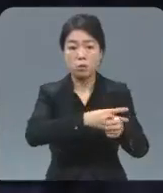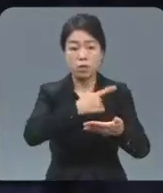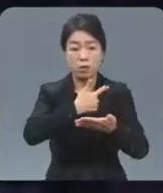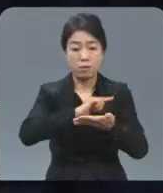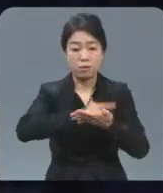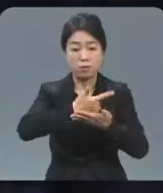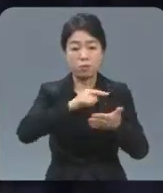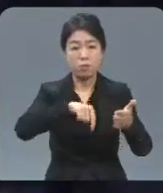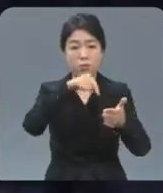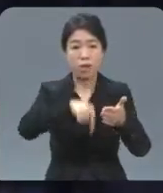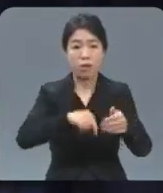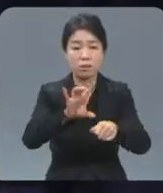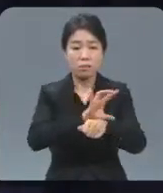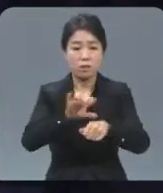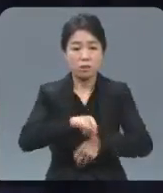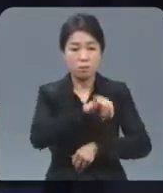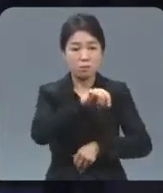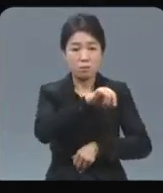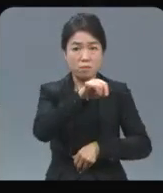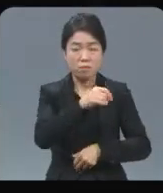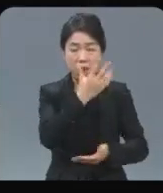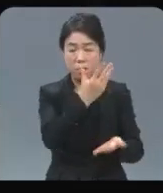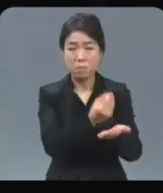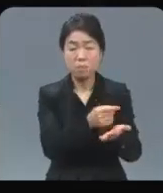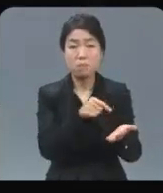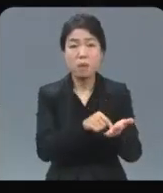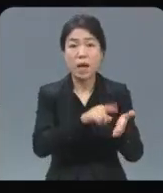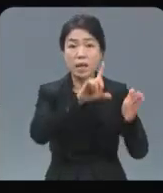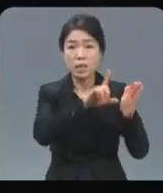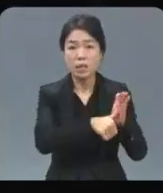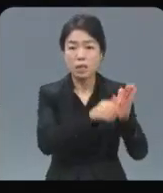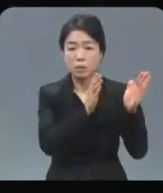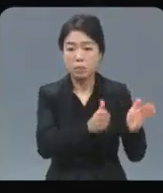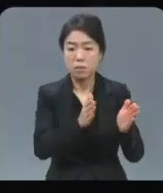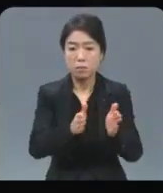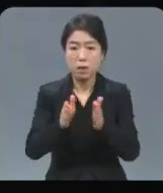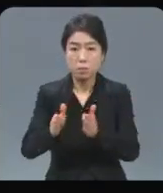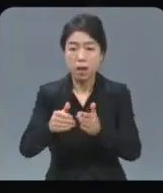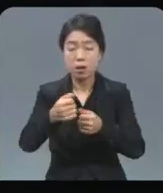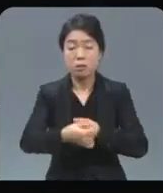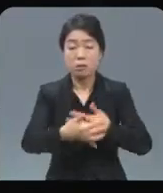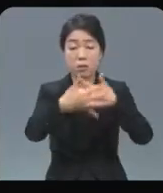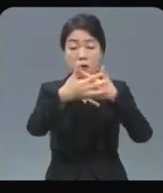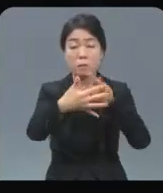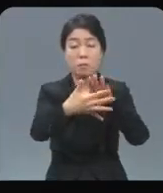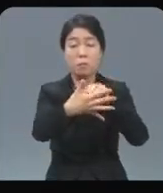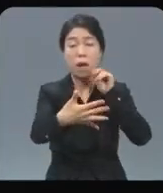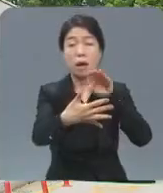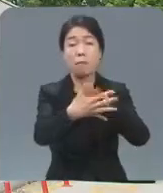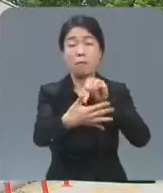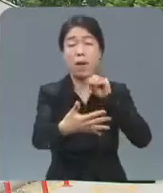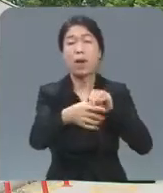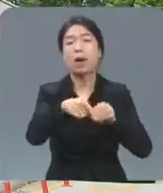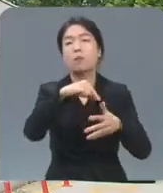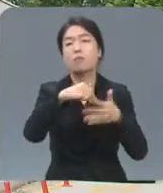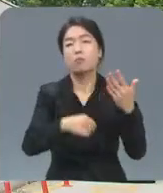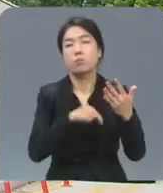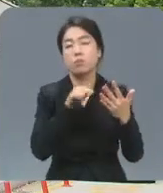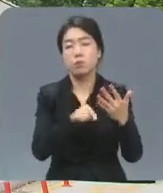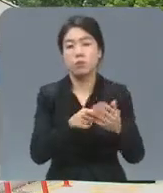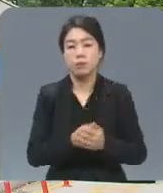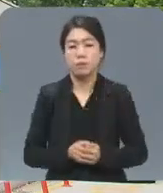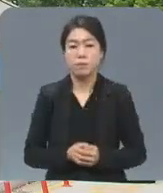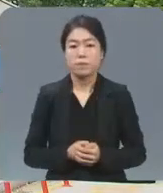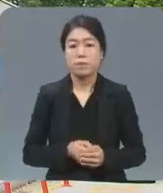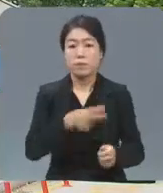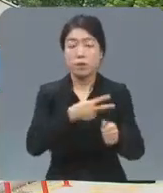설치했는데 일정 시간 간격을 두고 노트북 화면을 이미지 파일로 저장하는 프로그램이었습니다. 교사들이 이제